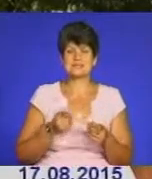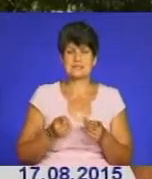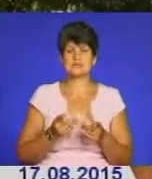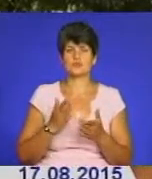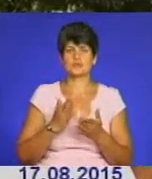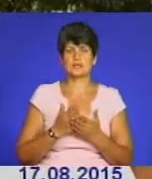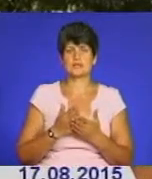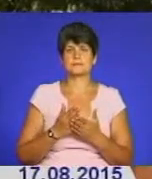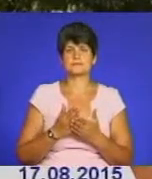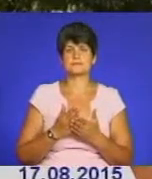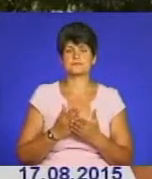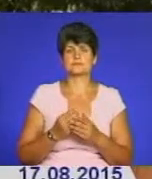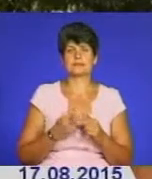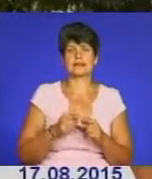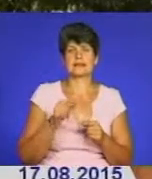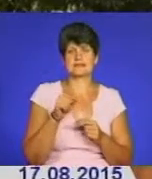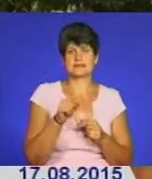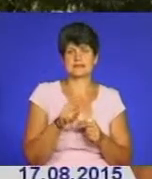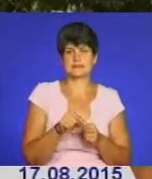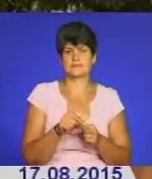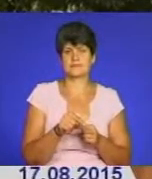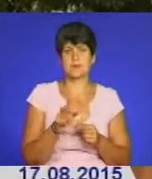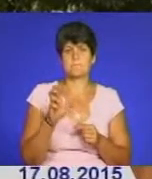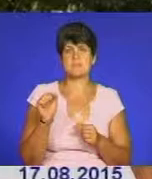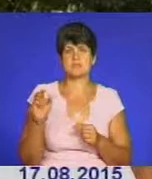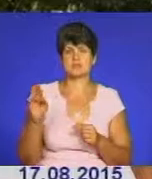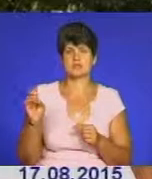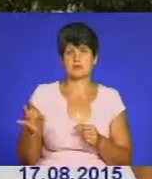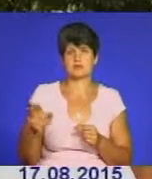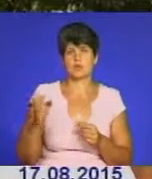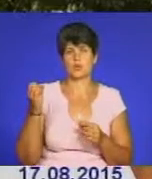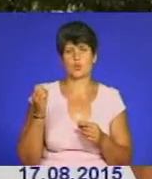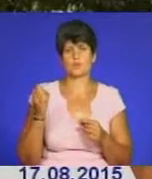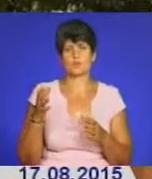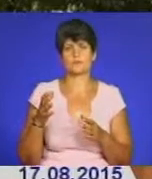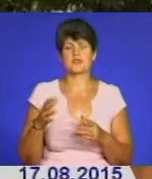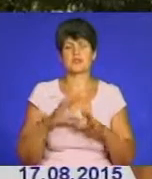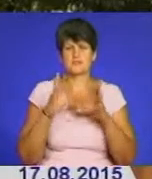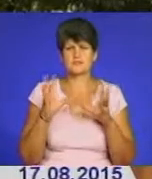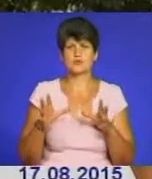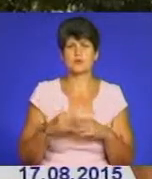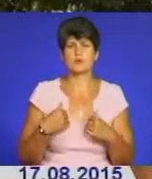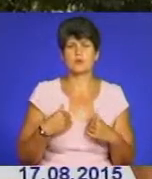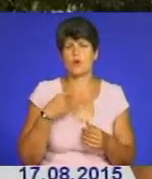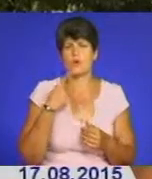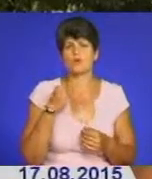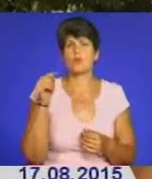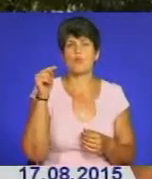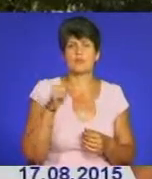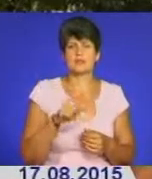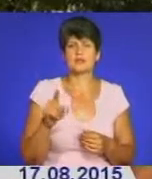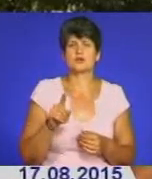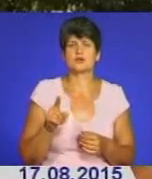характерний для цих, скажімо так, баштанних культур. І в цілому ми говоримо про те, що все ж